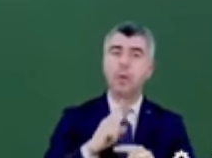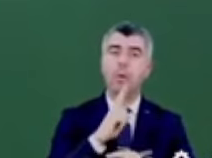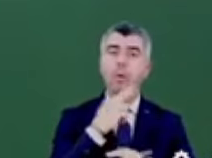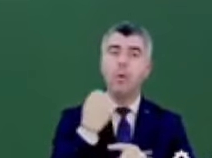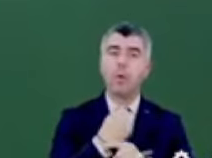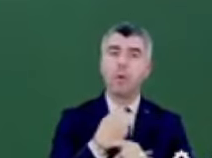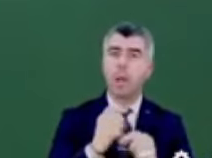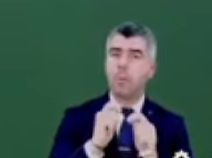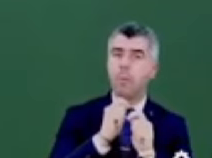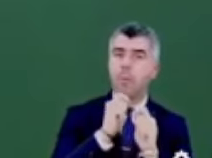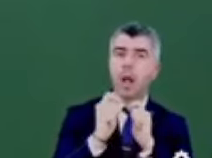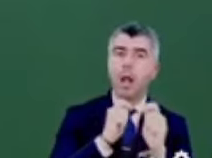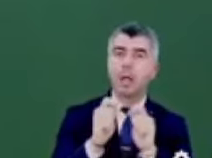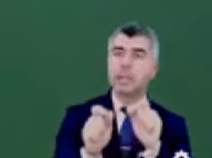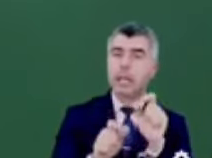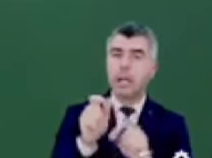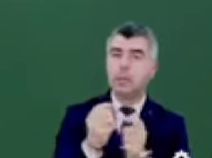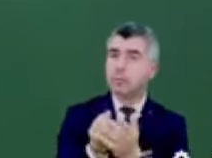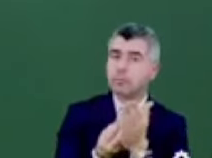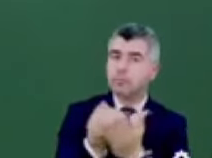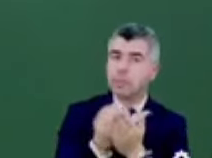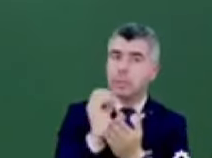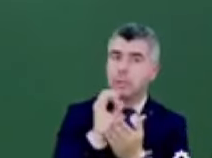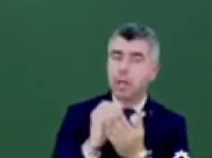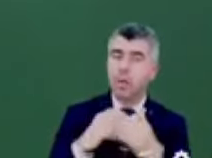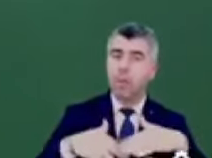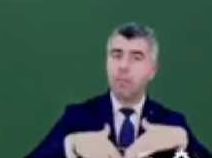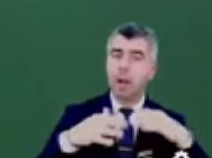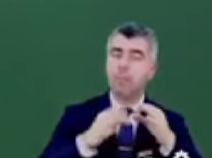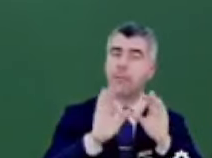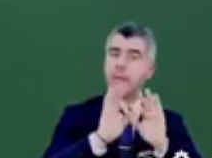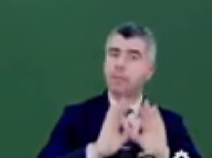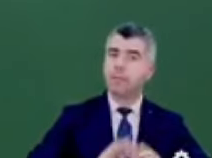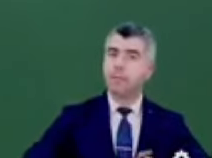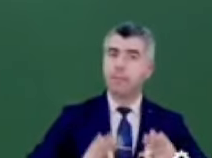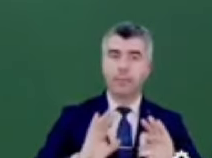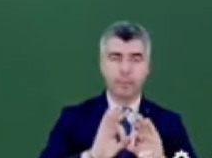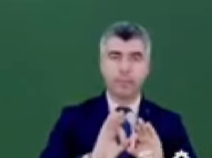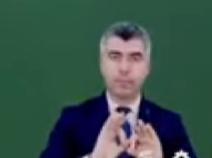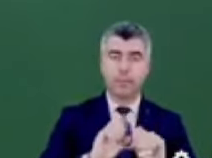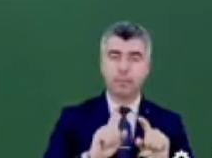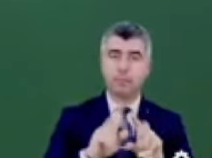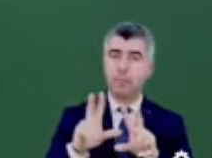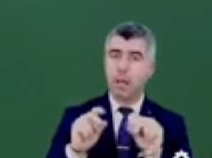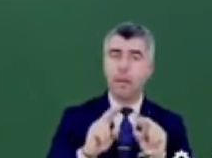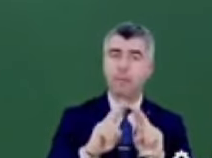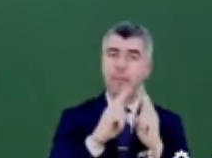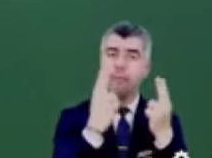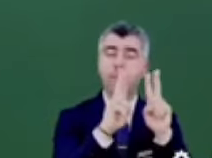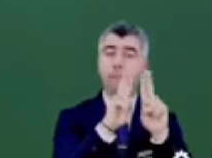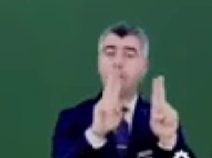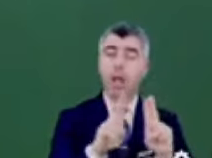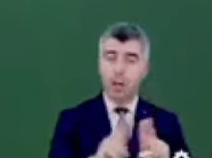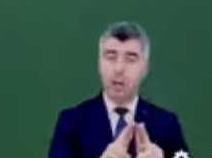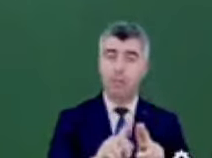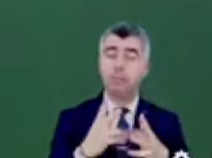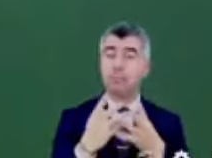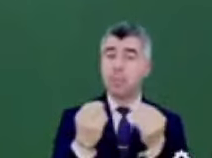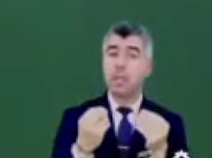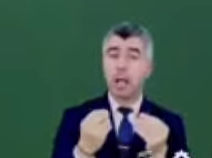التداعيات على المواطنين المغاربه امام البرلمان وكيف كنعرفو على غرار باقي دول العالم استعمل المغاربه ملايين